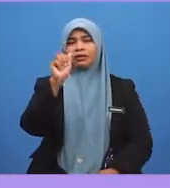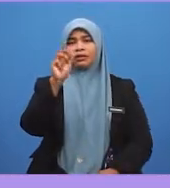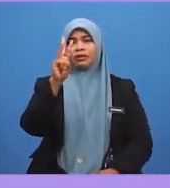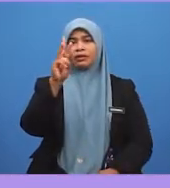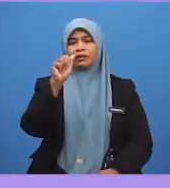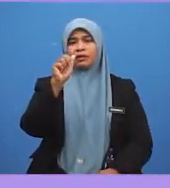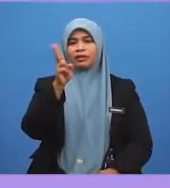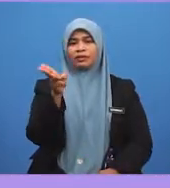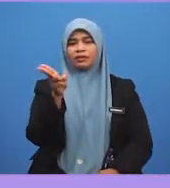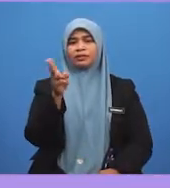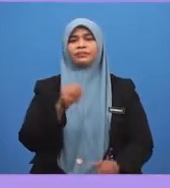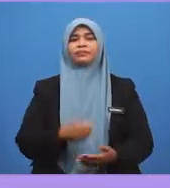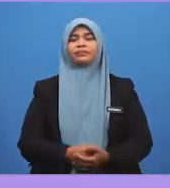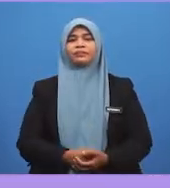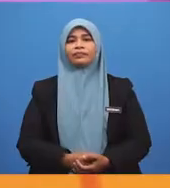Bawah.